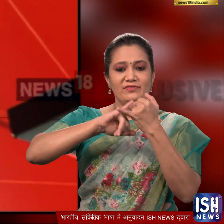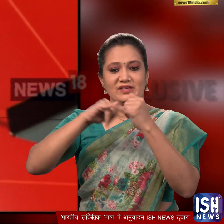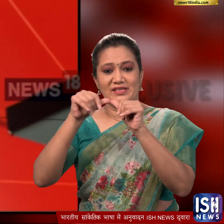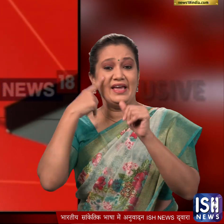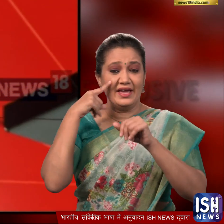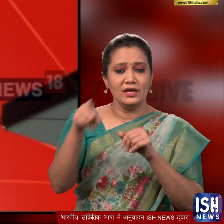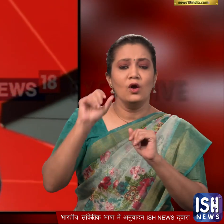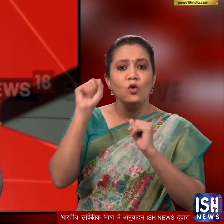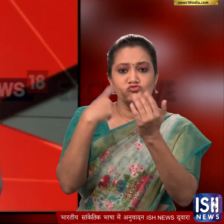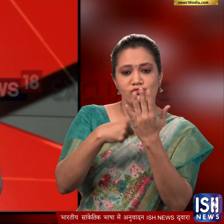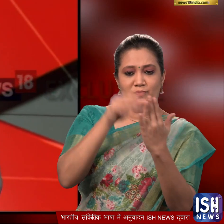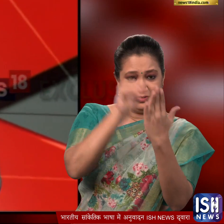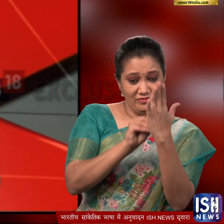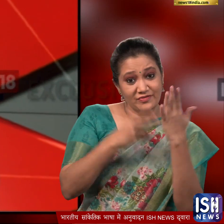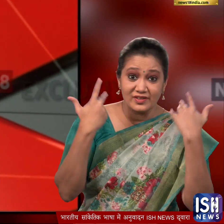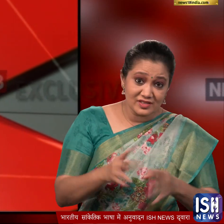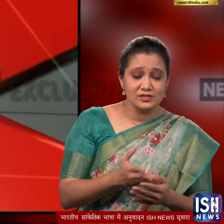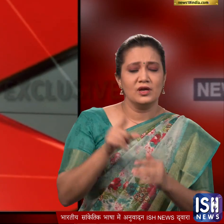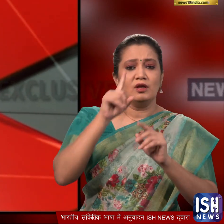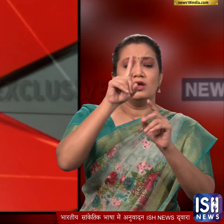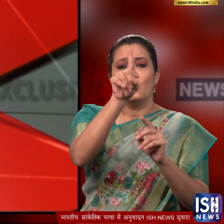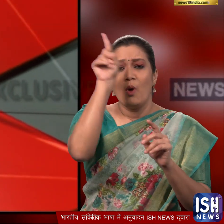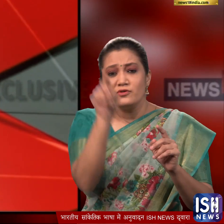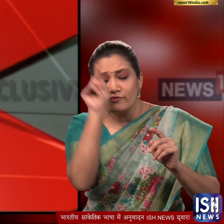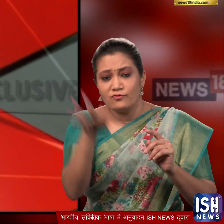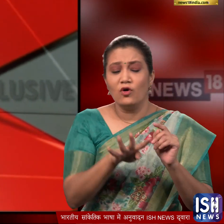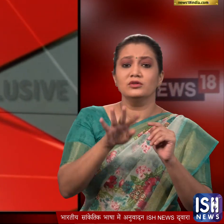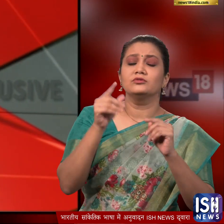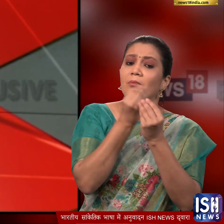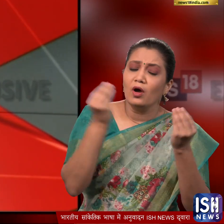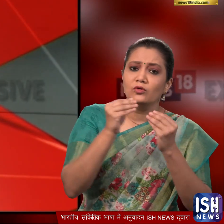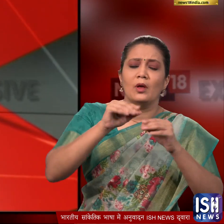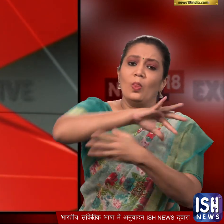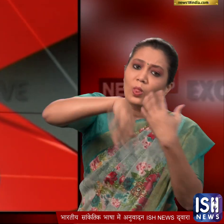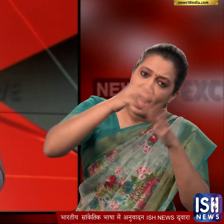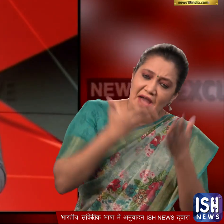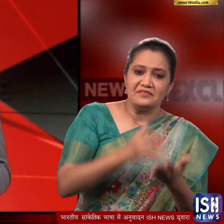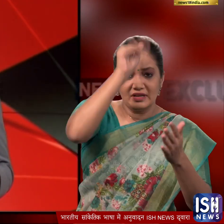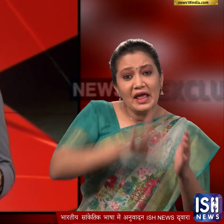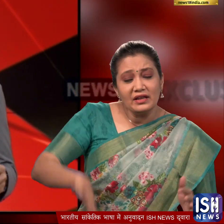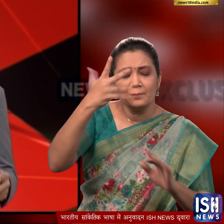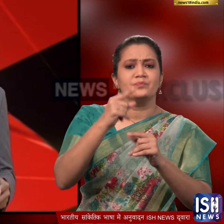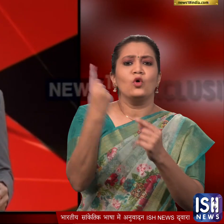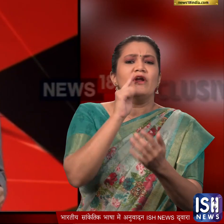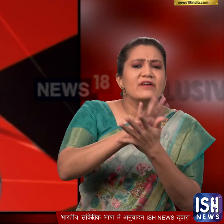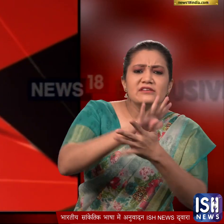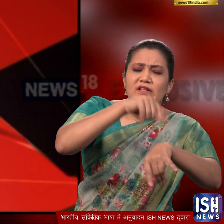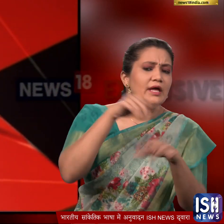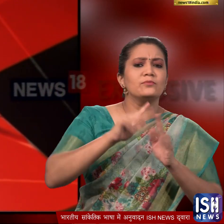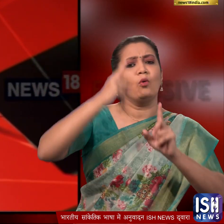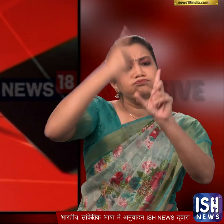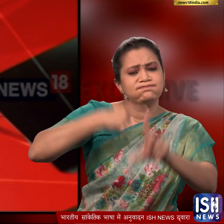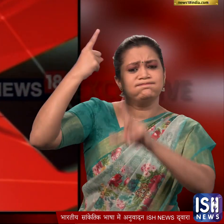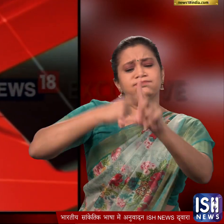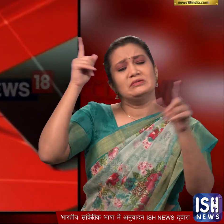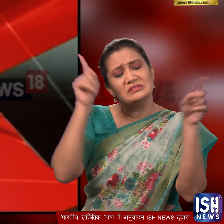संस्था FSSAI ने अपनी रिपोर्ट में माना था कि पूरे देश में 1/4 से ज्यादा खाद्य सामग्री मिलावटी है। ऐसे में सिर्फ त्योहार के समय नहीं